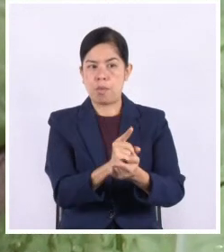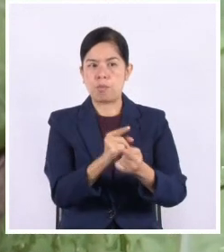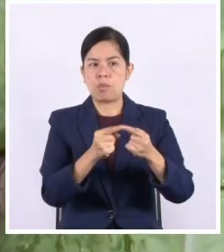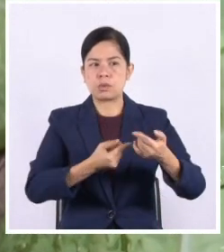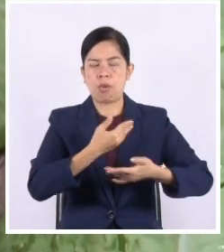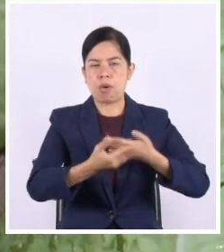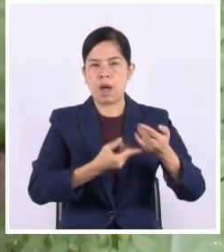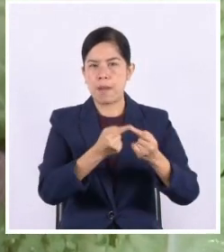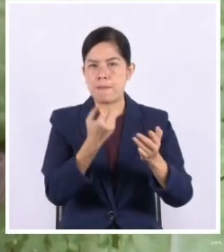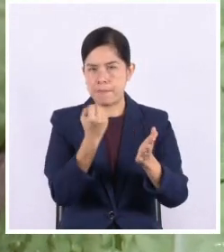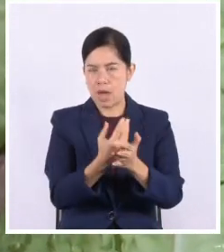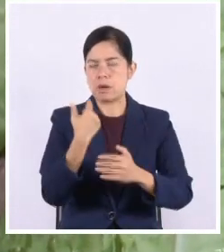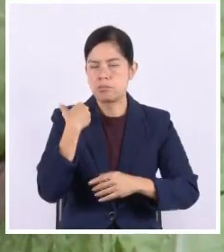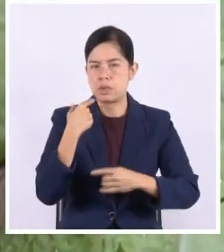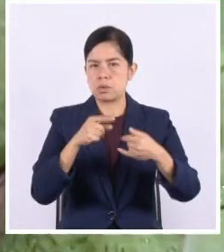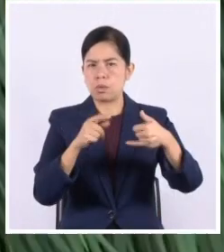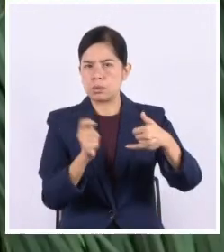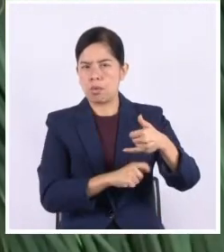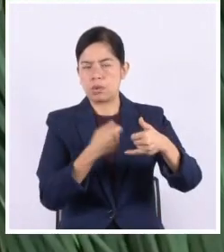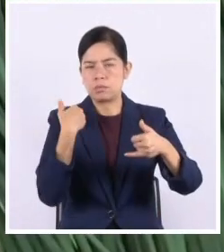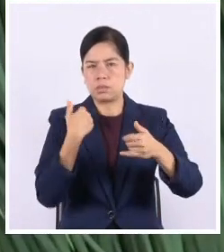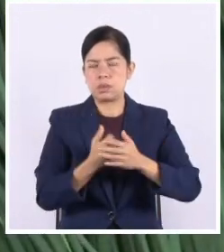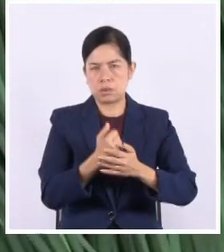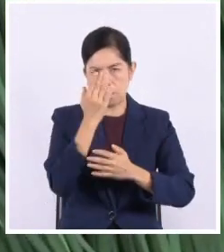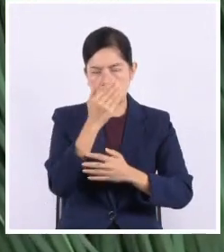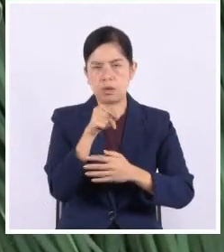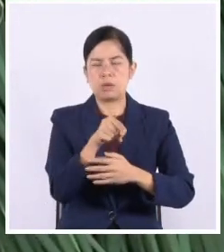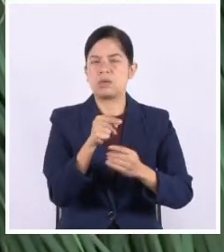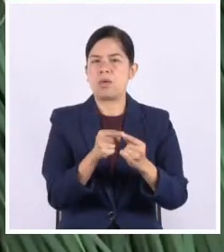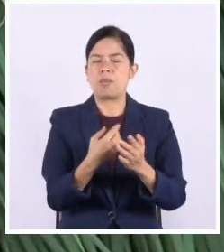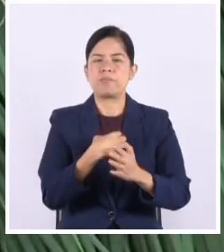มีโทษนะคะป้องกันการเอาร้านเอาเปรียบกับผู้ซื้อผู้ขายนะ